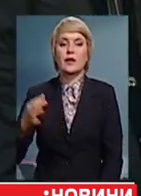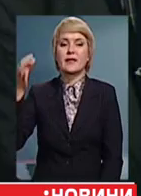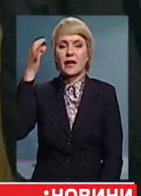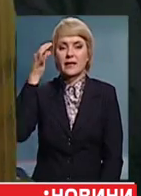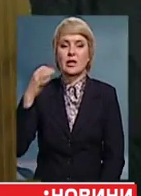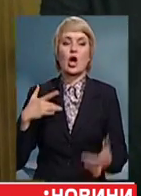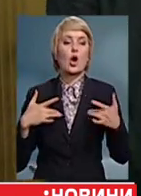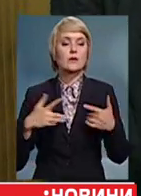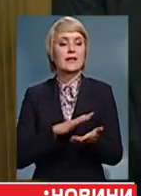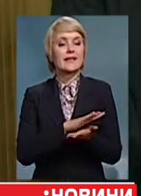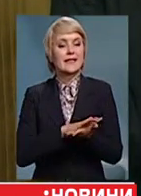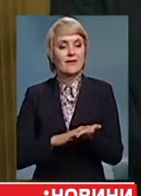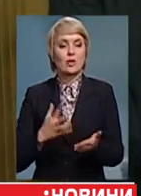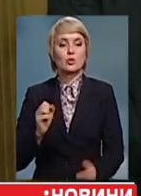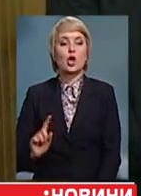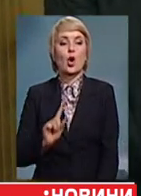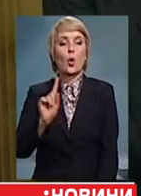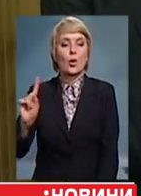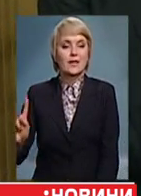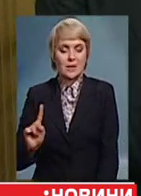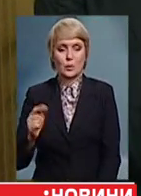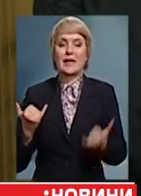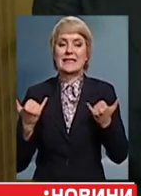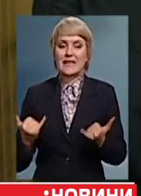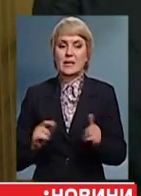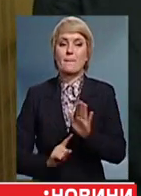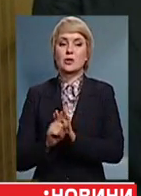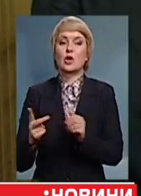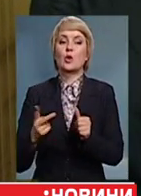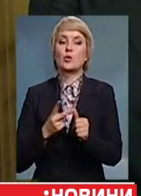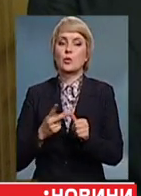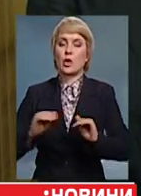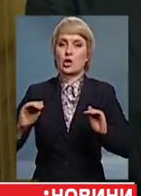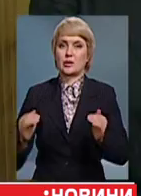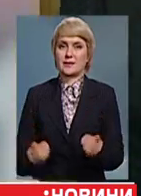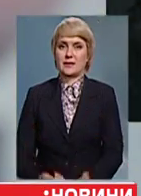нагадати, концерт триватиме ще годину. Зараз почнеться друга його частина.